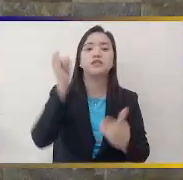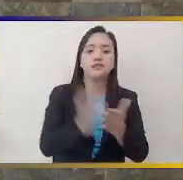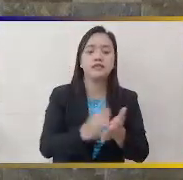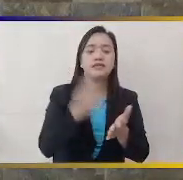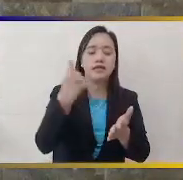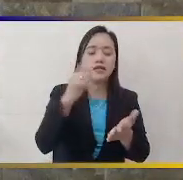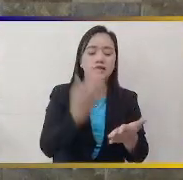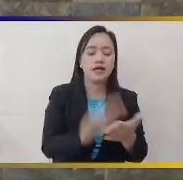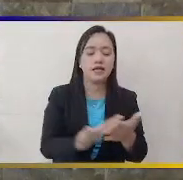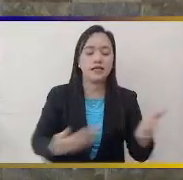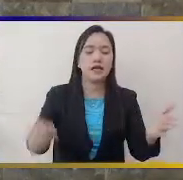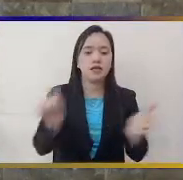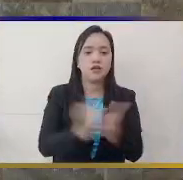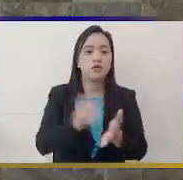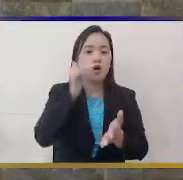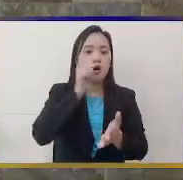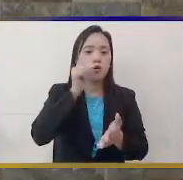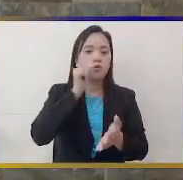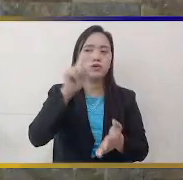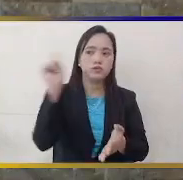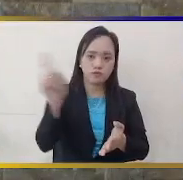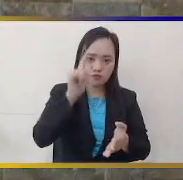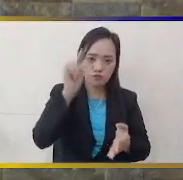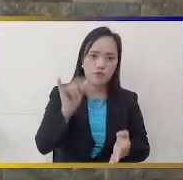natin pina-practice ng magulang